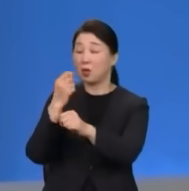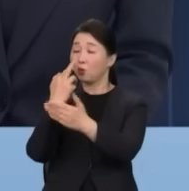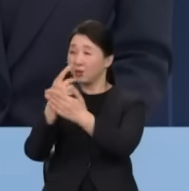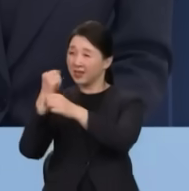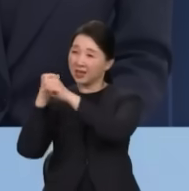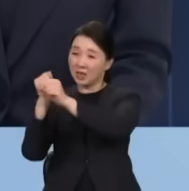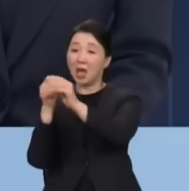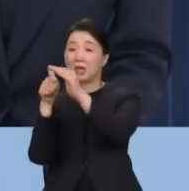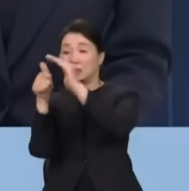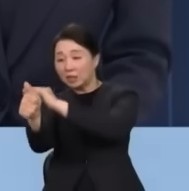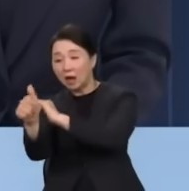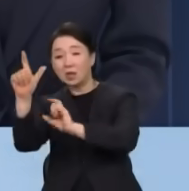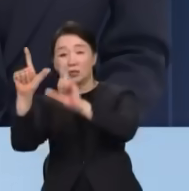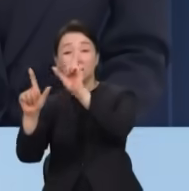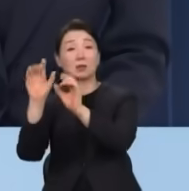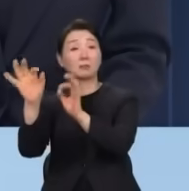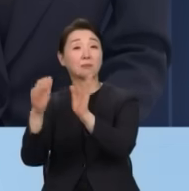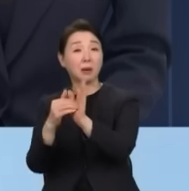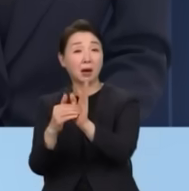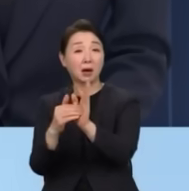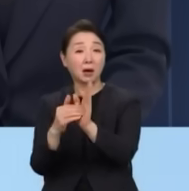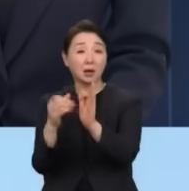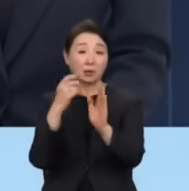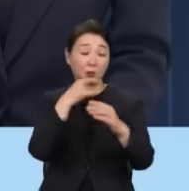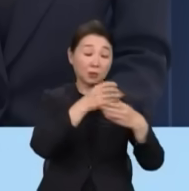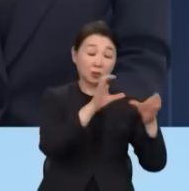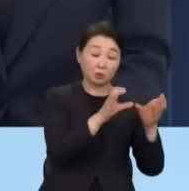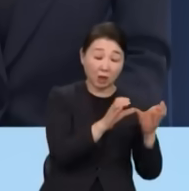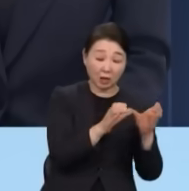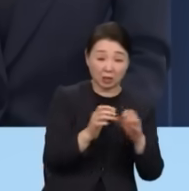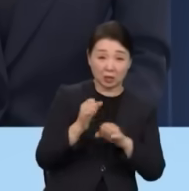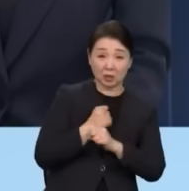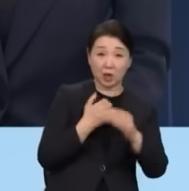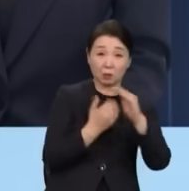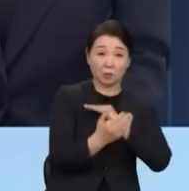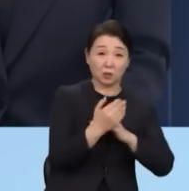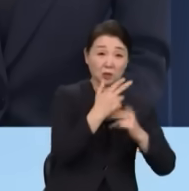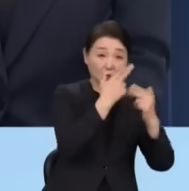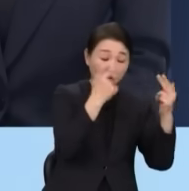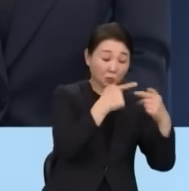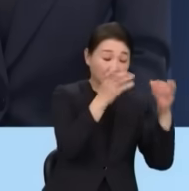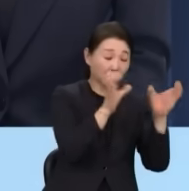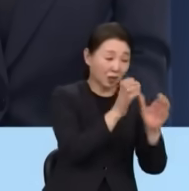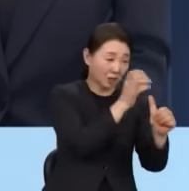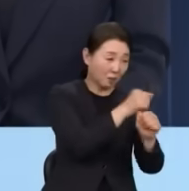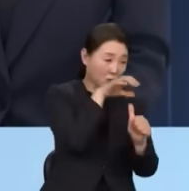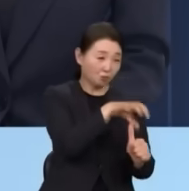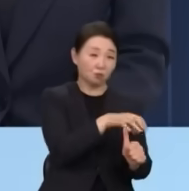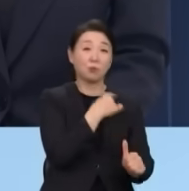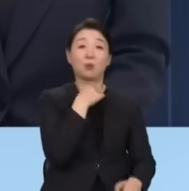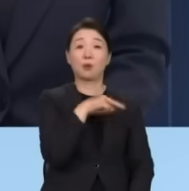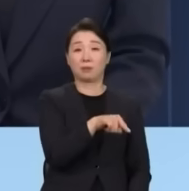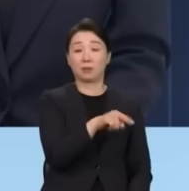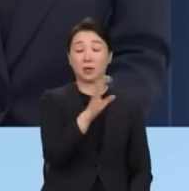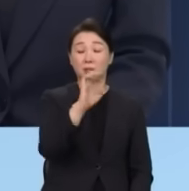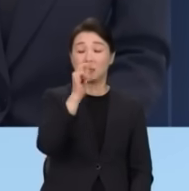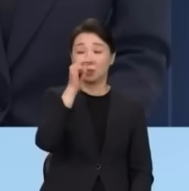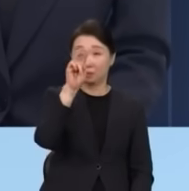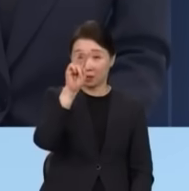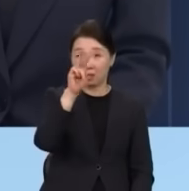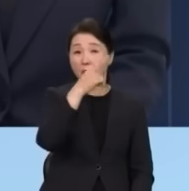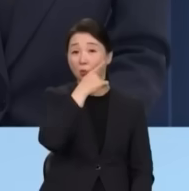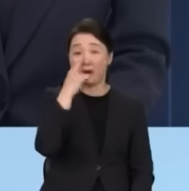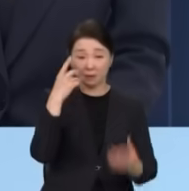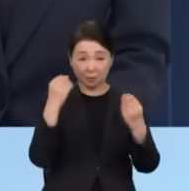들어오는 장면도 영상으로 포착이 됐고 또 민주당은 계엄군이 이재명 민주당 대표를 체포 구금하려 했다는 게 CCTV로